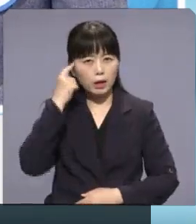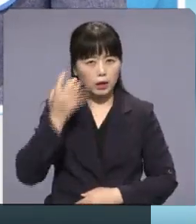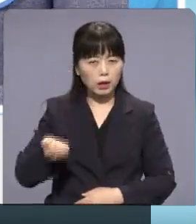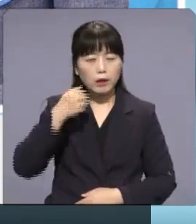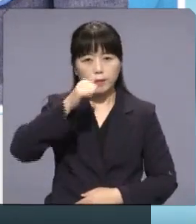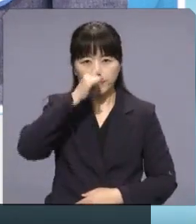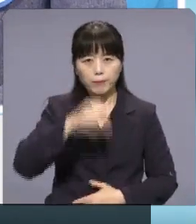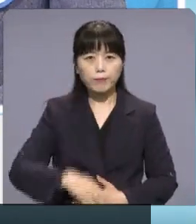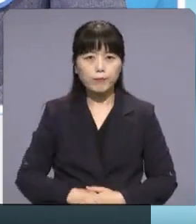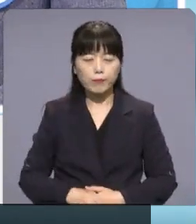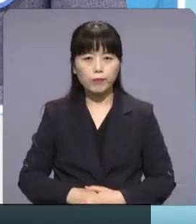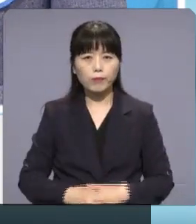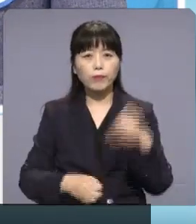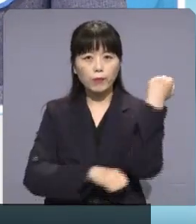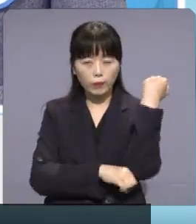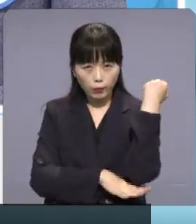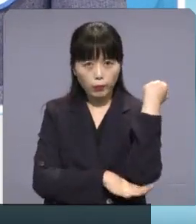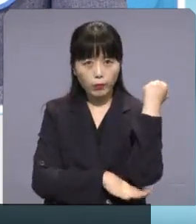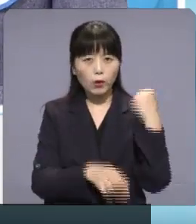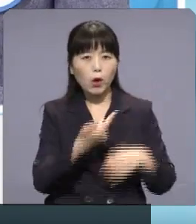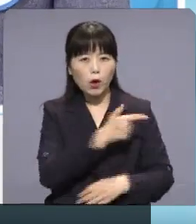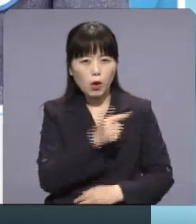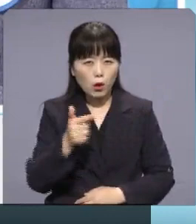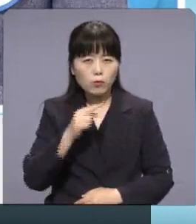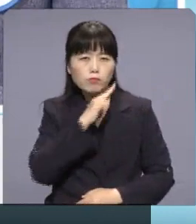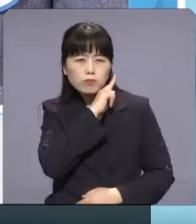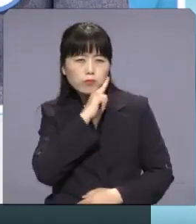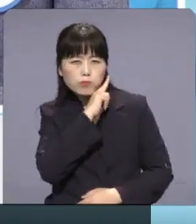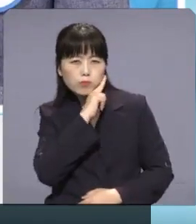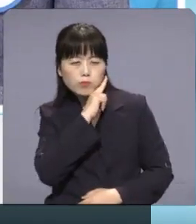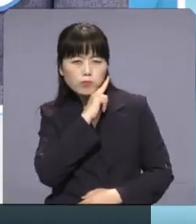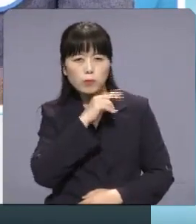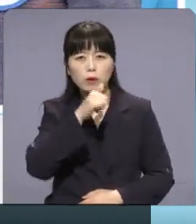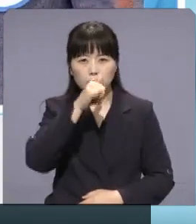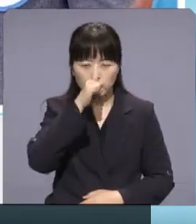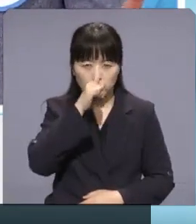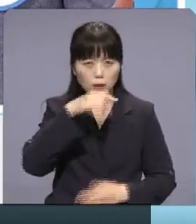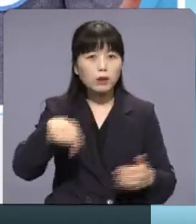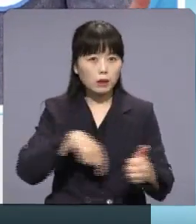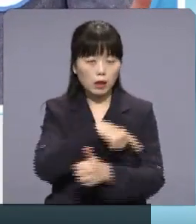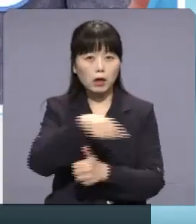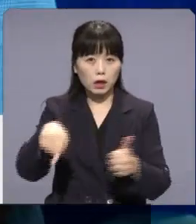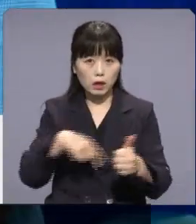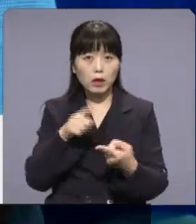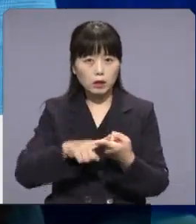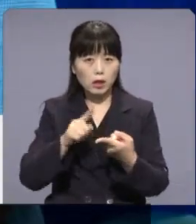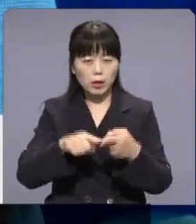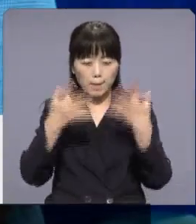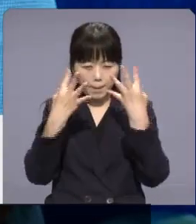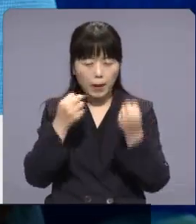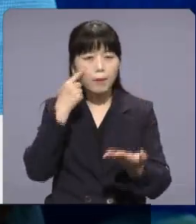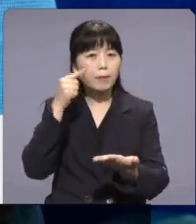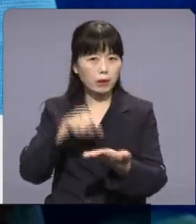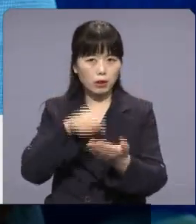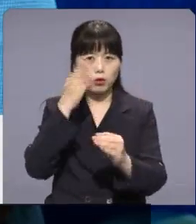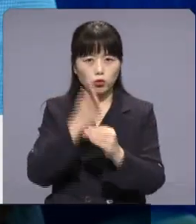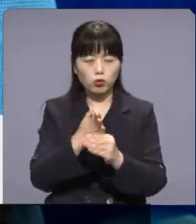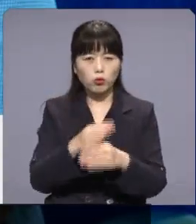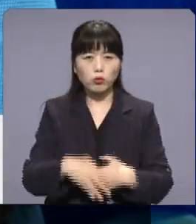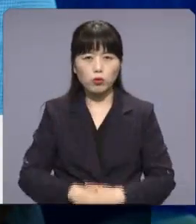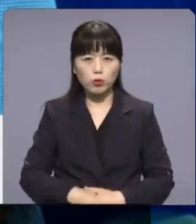들고요. 기본적으로 여러 가지 의심이 드는 정황들은 지금 많이 발견되고 있어요.